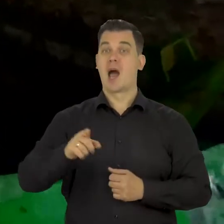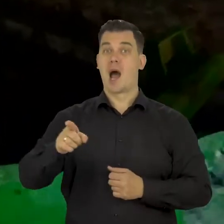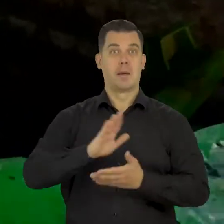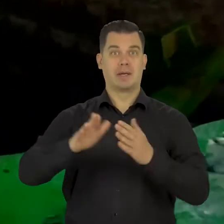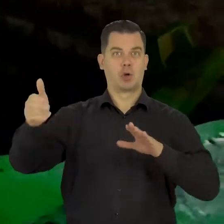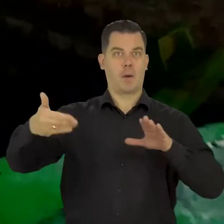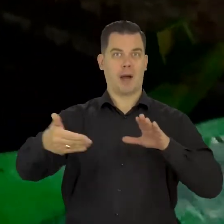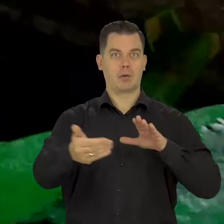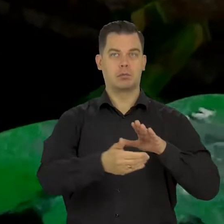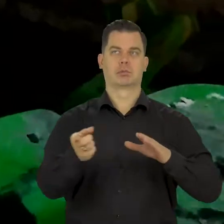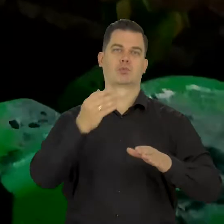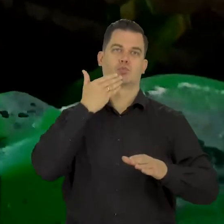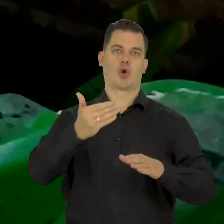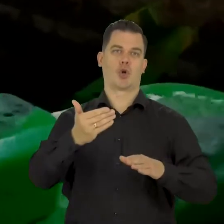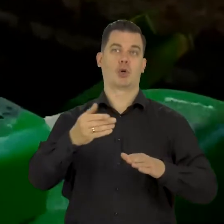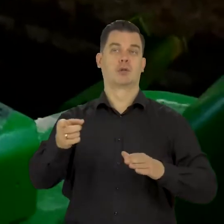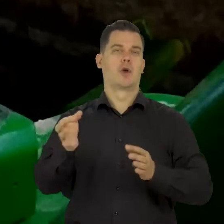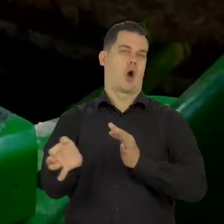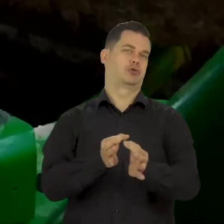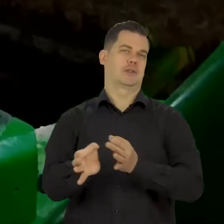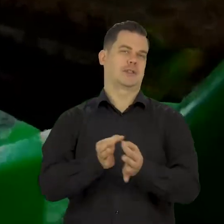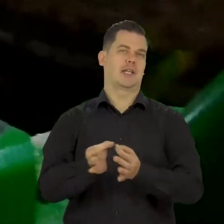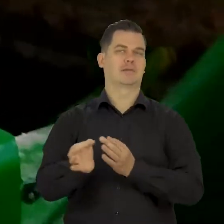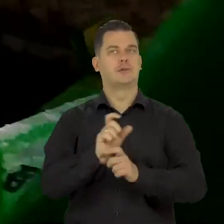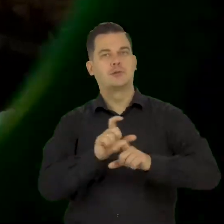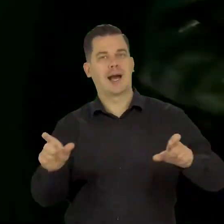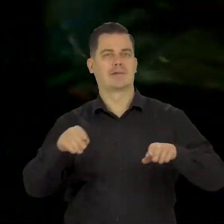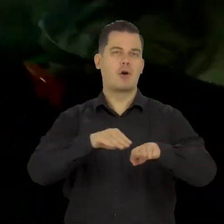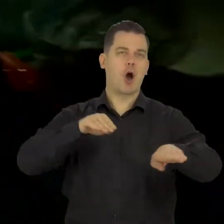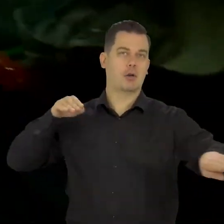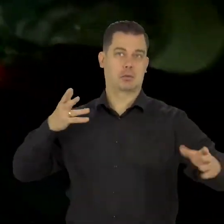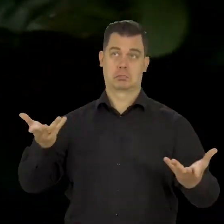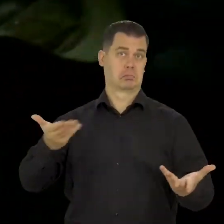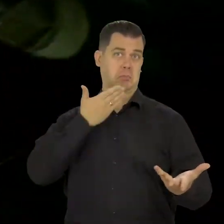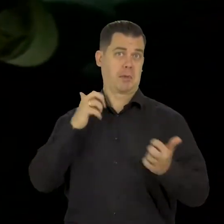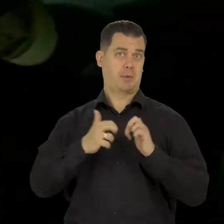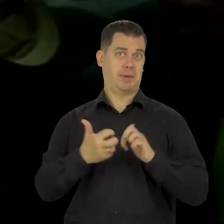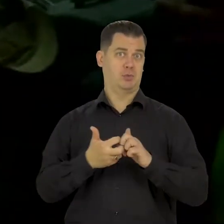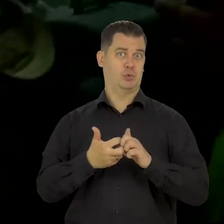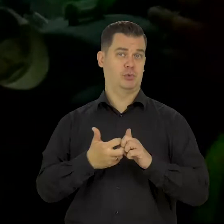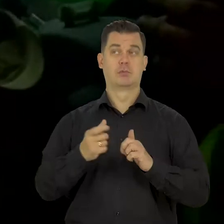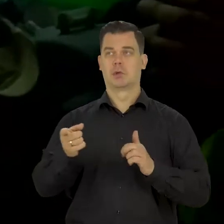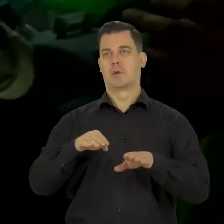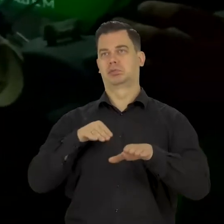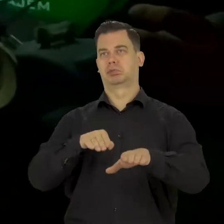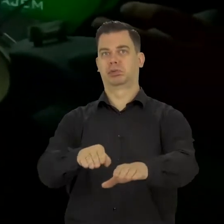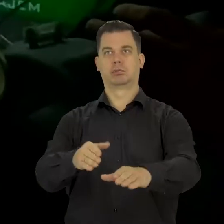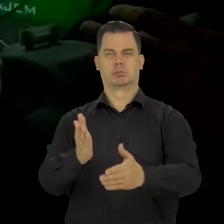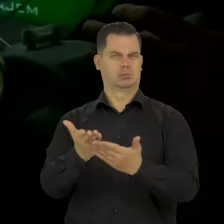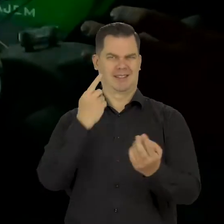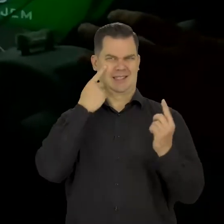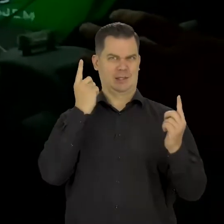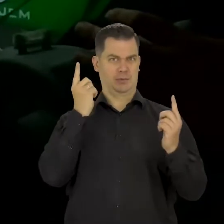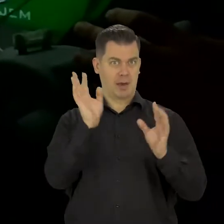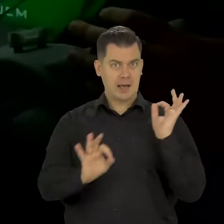ziemią. Bezwykopowa technologia zaoszczędziła i pieszym, i kierowcom dodatkowych utrudnień, tak że prawie nikt nie